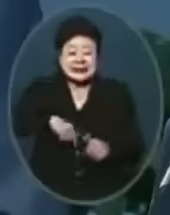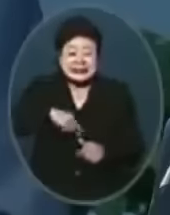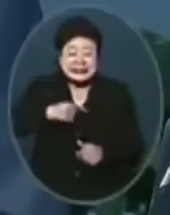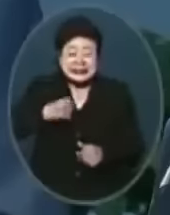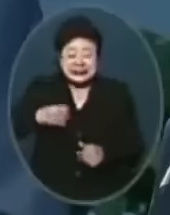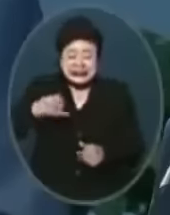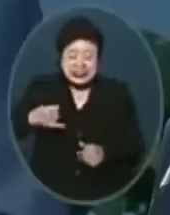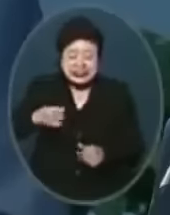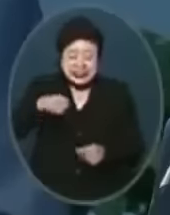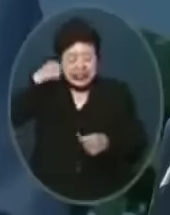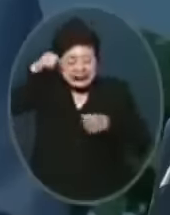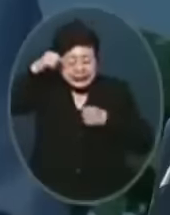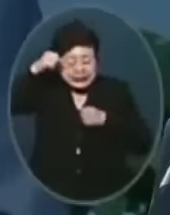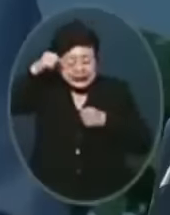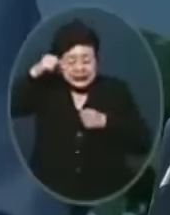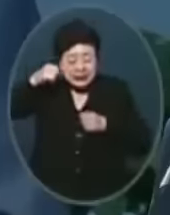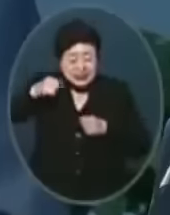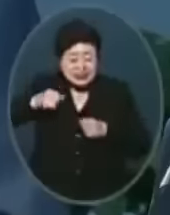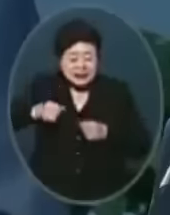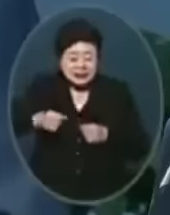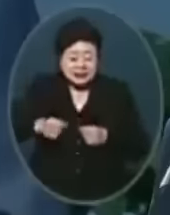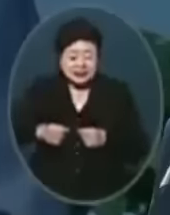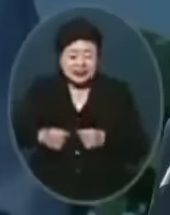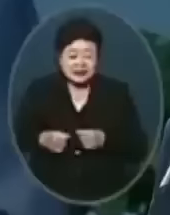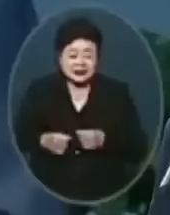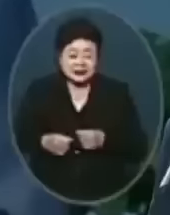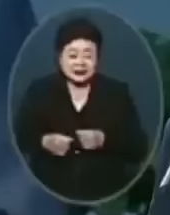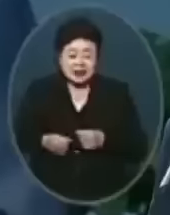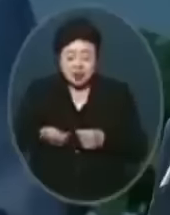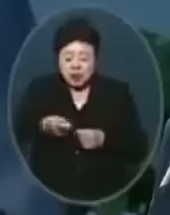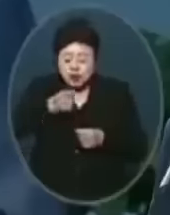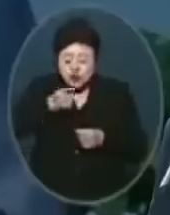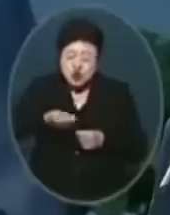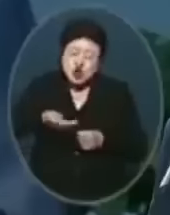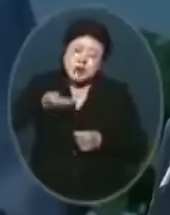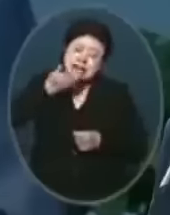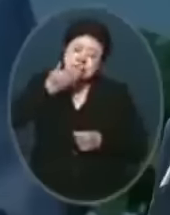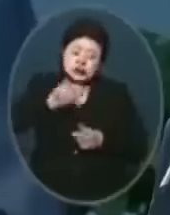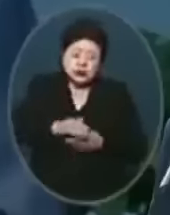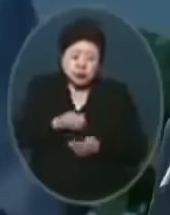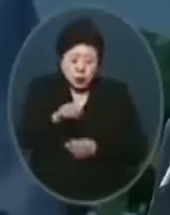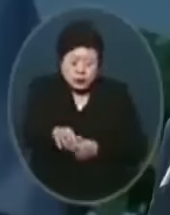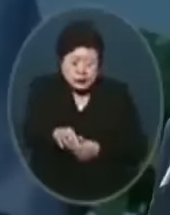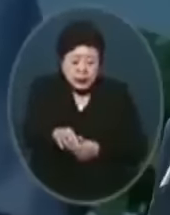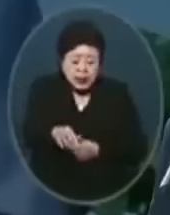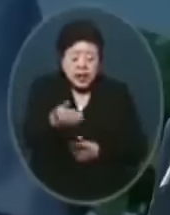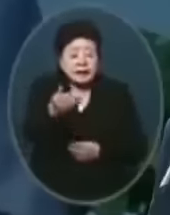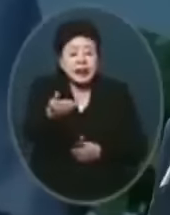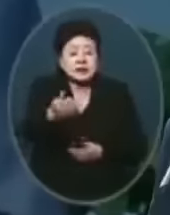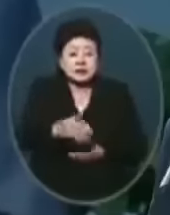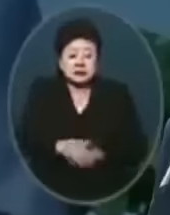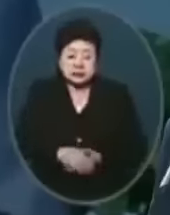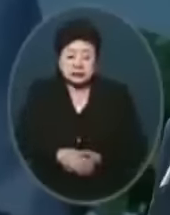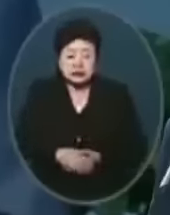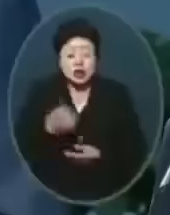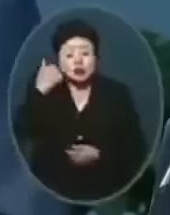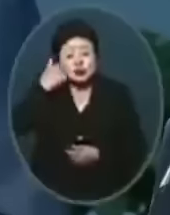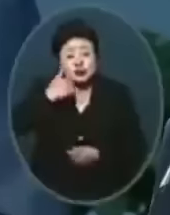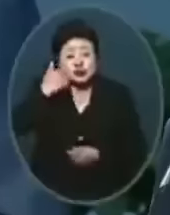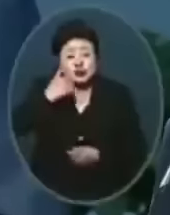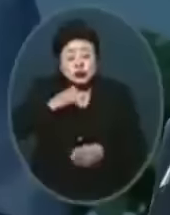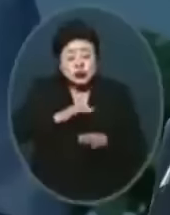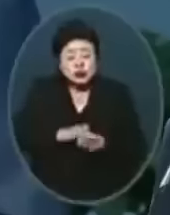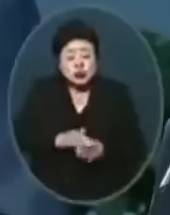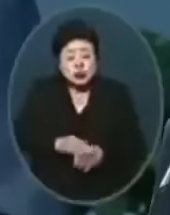자식들과 짐승들을 이 물을 마셨는데 당신은